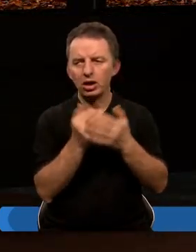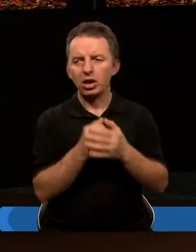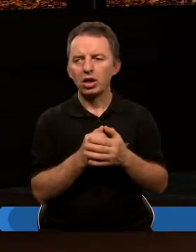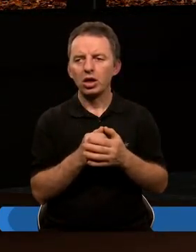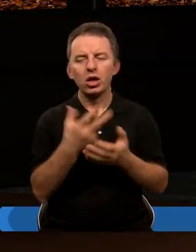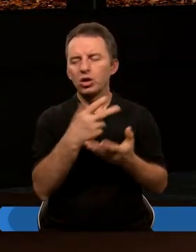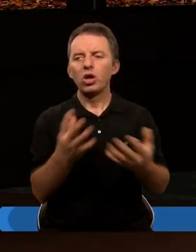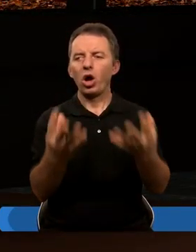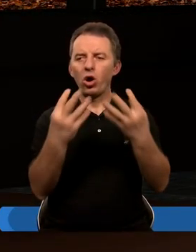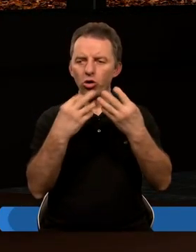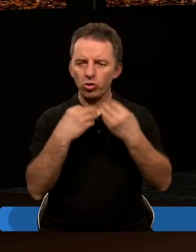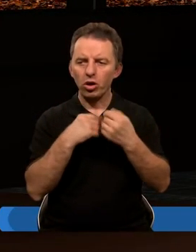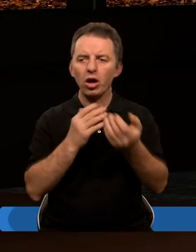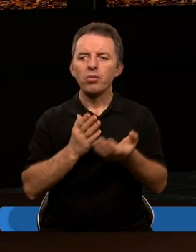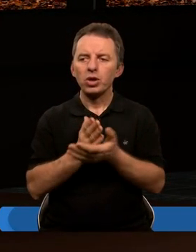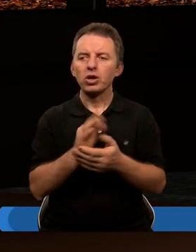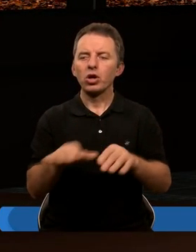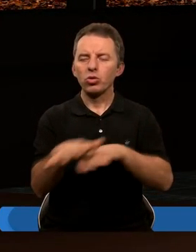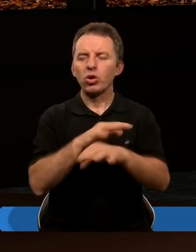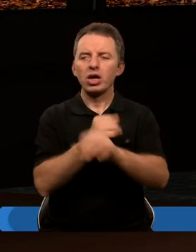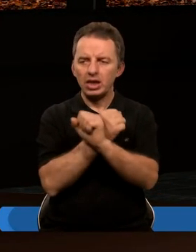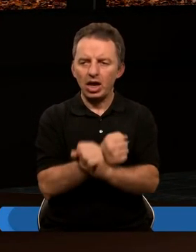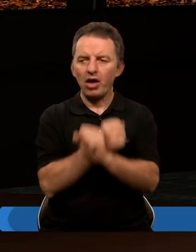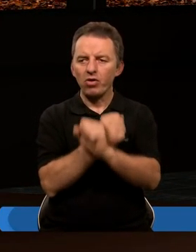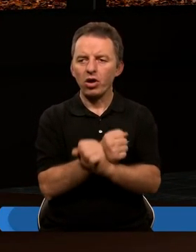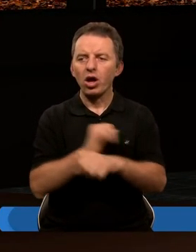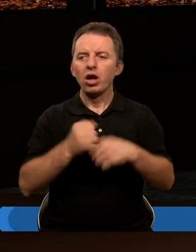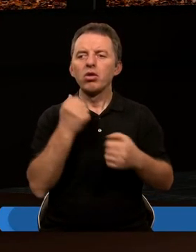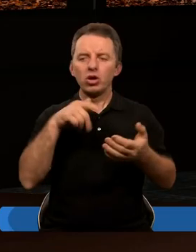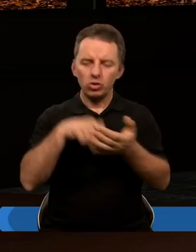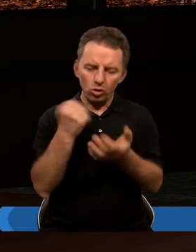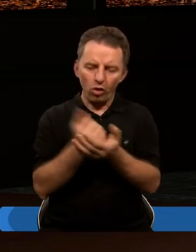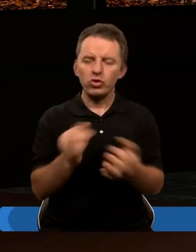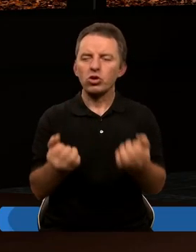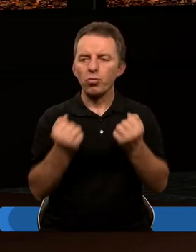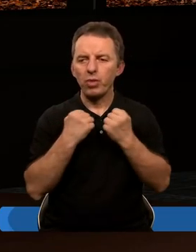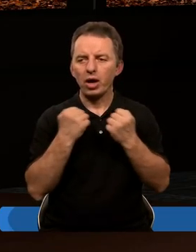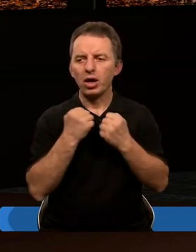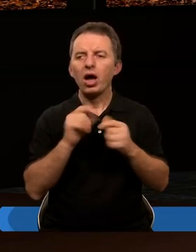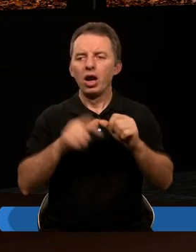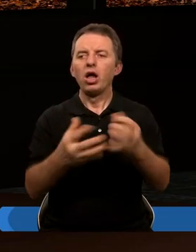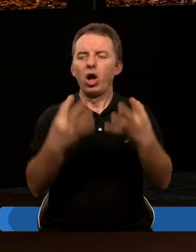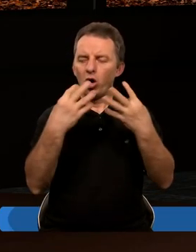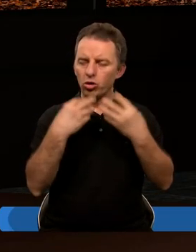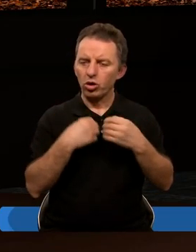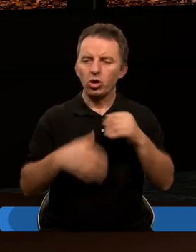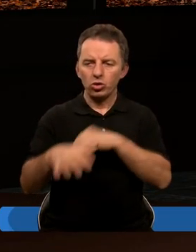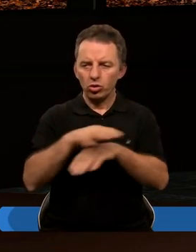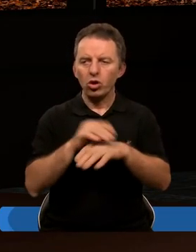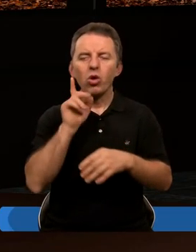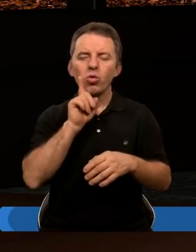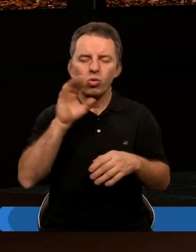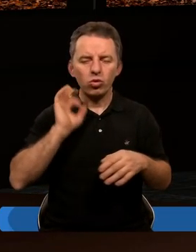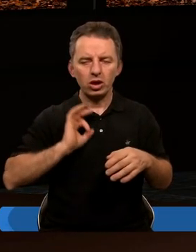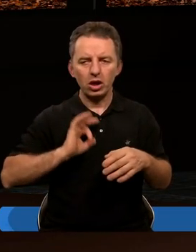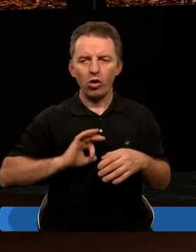Nie otrzymaliście przecież Ducha Zniewolenia, żeby znowu się bać, lecz otrzymaliście Ducha